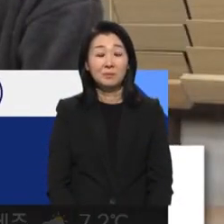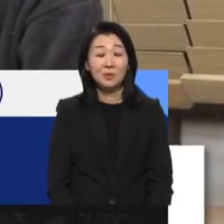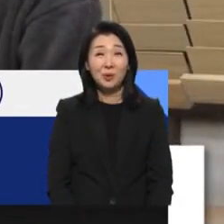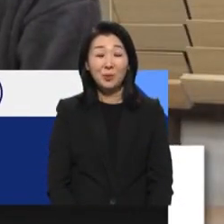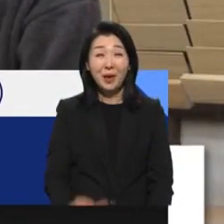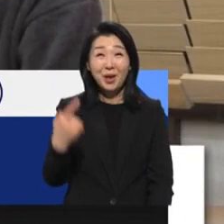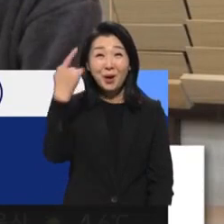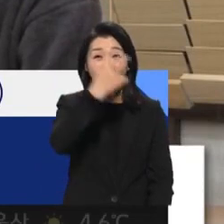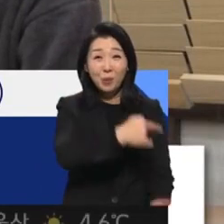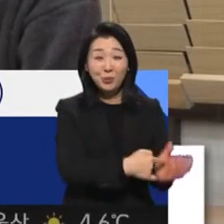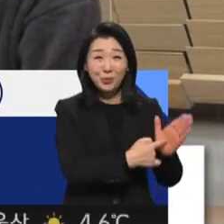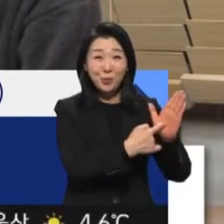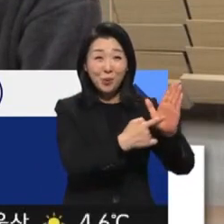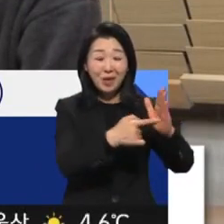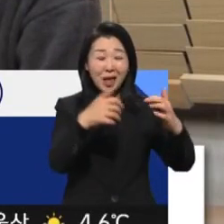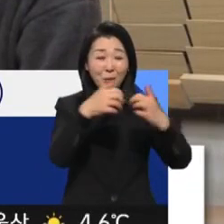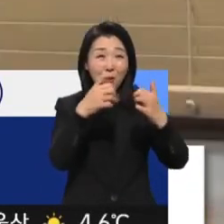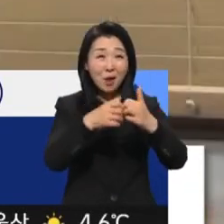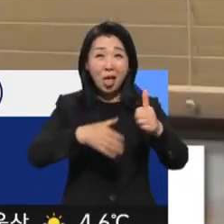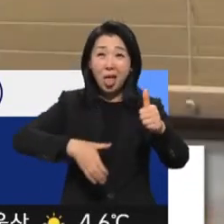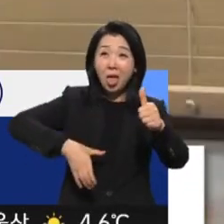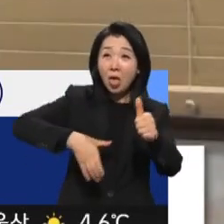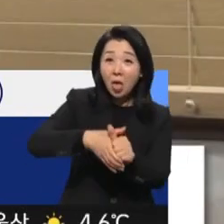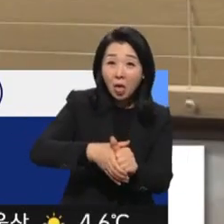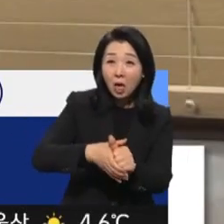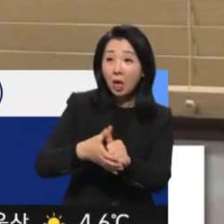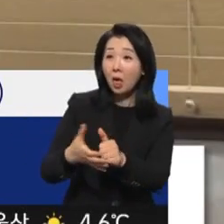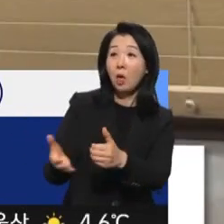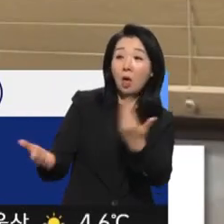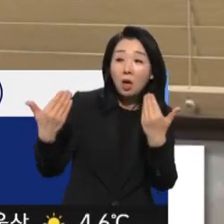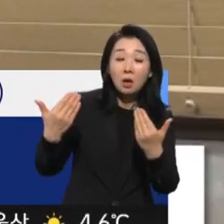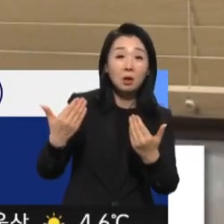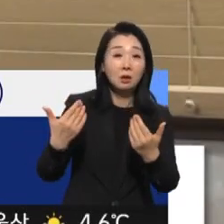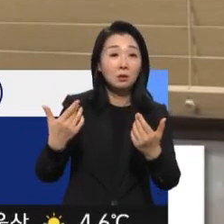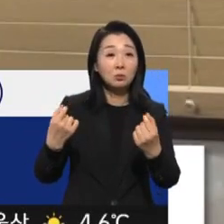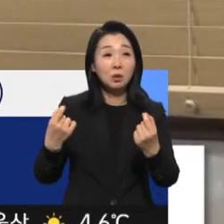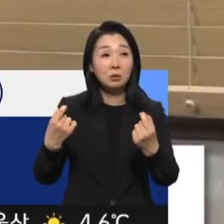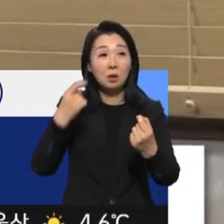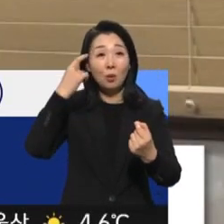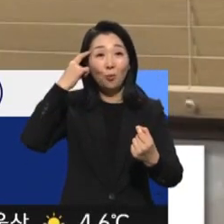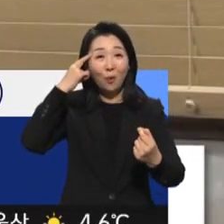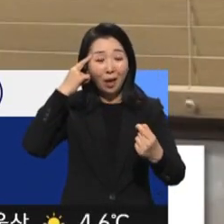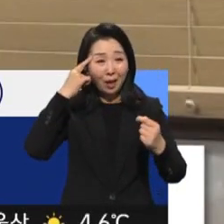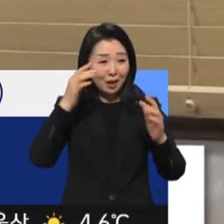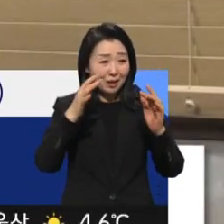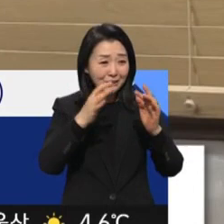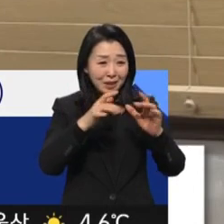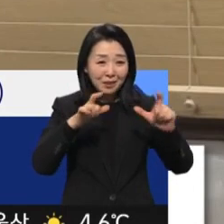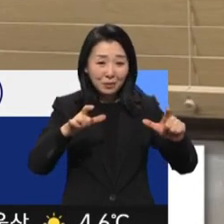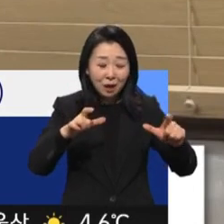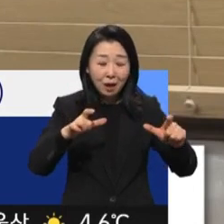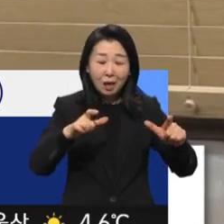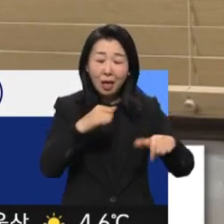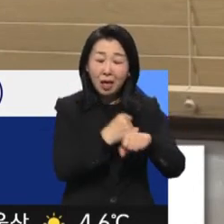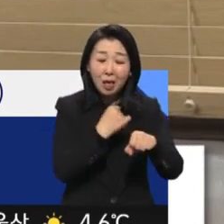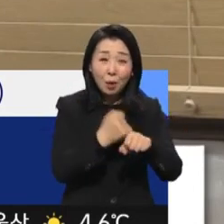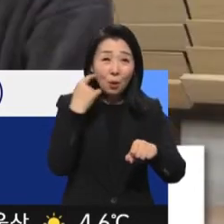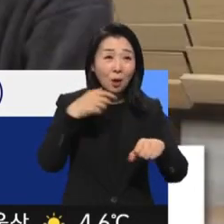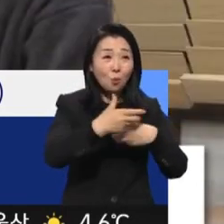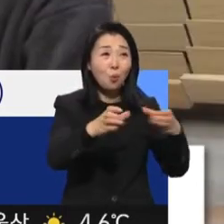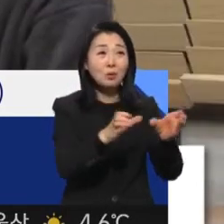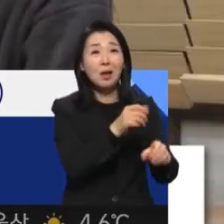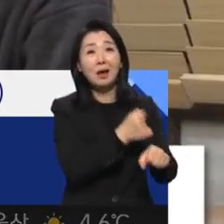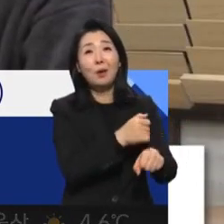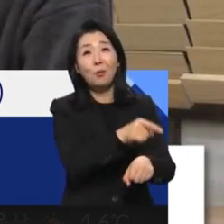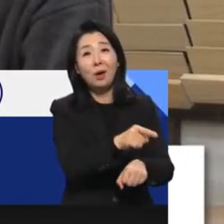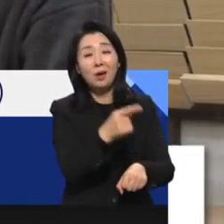자체가 공격하라는 신호거든요. 아. 그건 아니죠. 무슨 온라인 커뮤니티에서 하는 짓을 예. 공당에서 하고 있습니까?